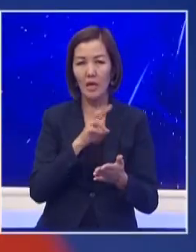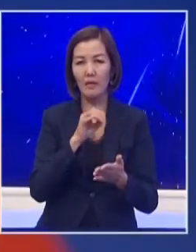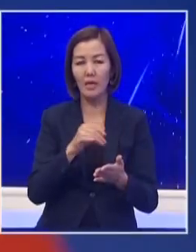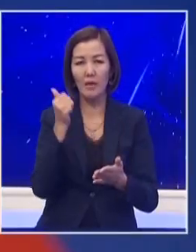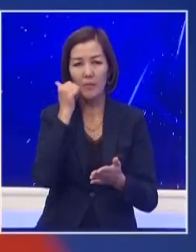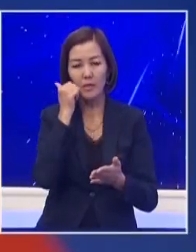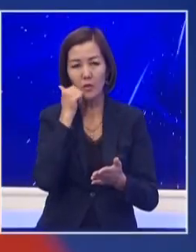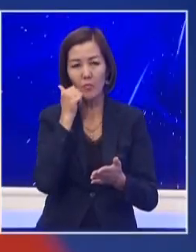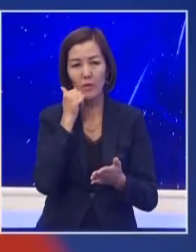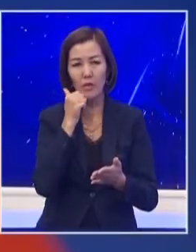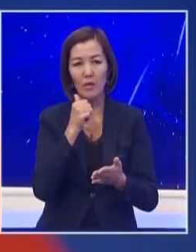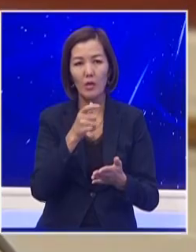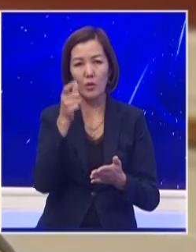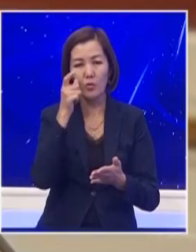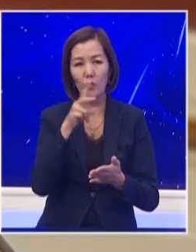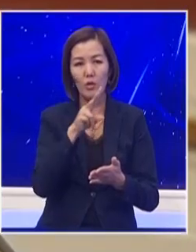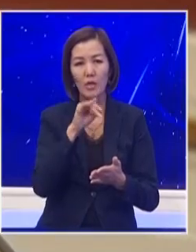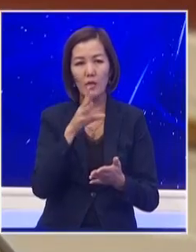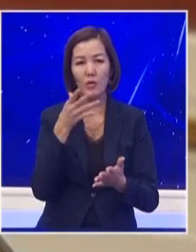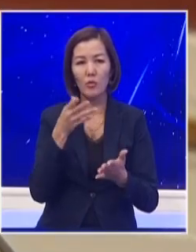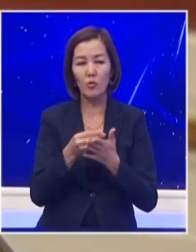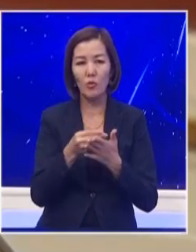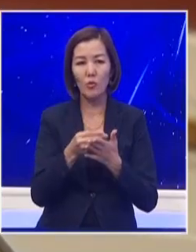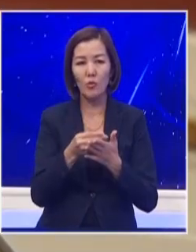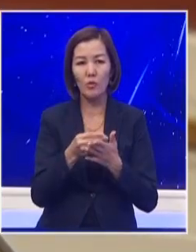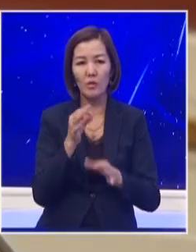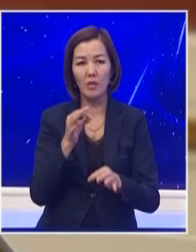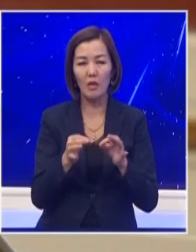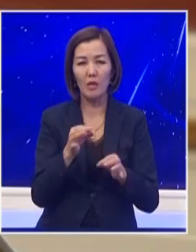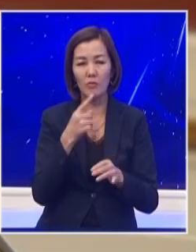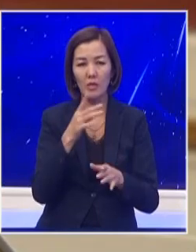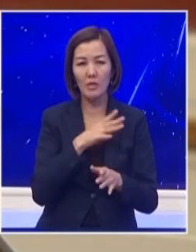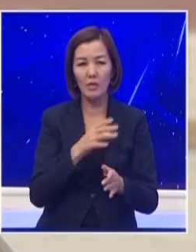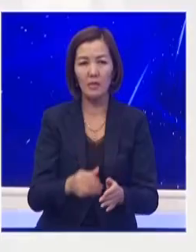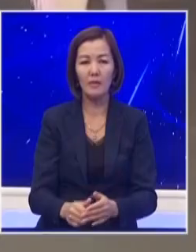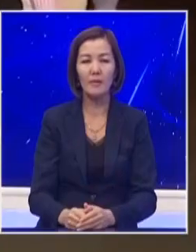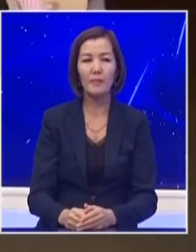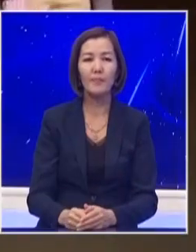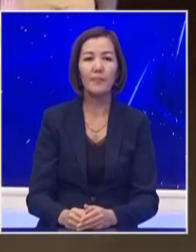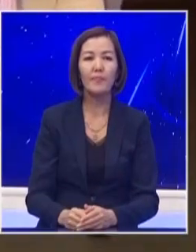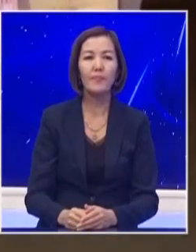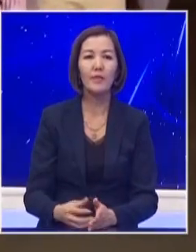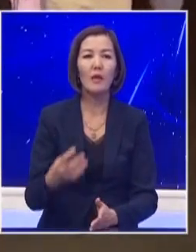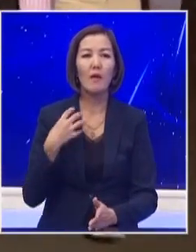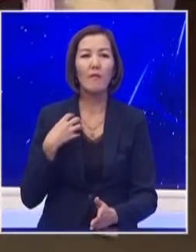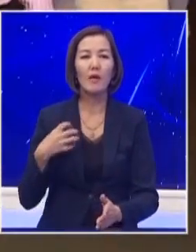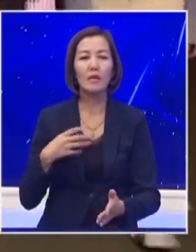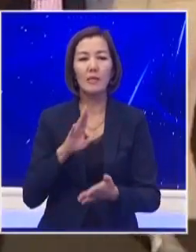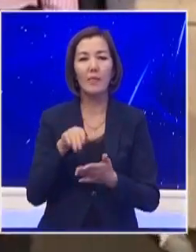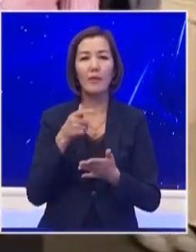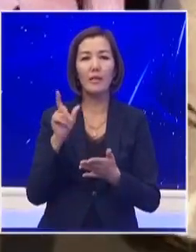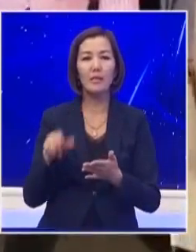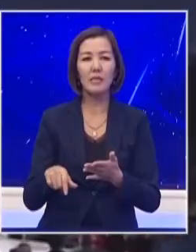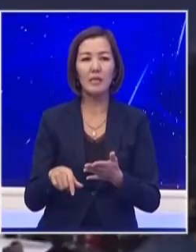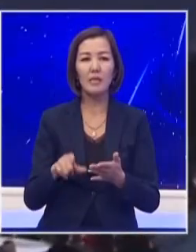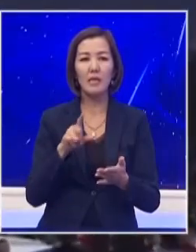бір бөлігін түрік лирасымен төлеу мүмкіндігін талқылап жатқанын айтты. Франция президенті Эммануэль